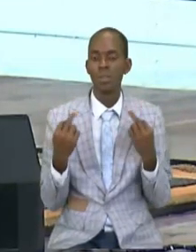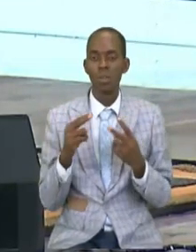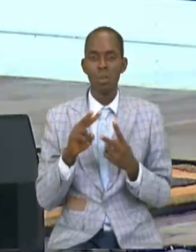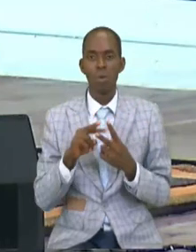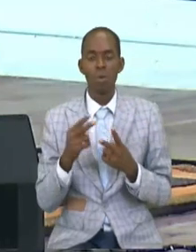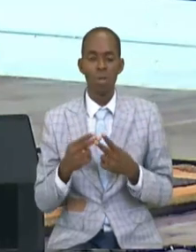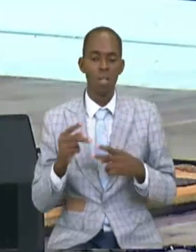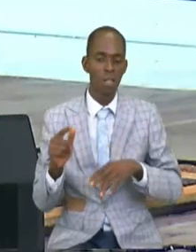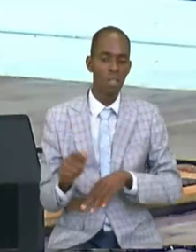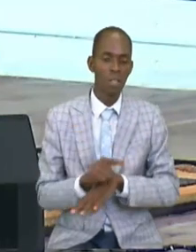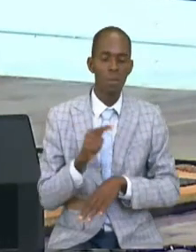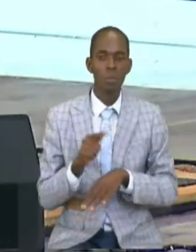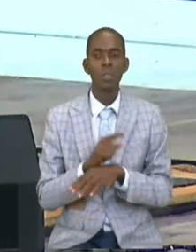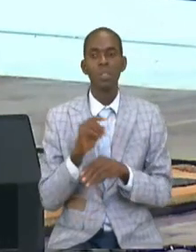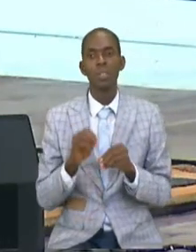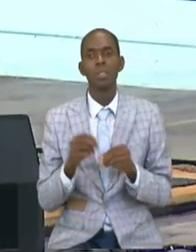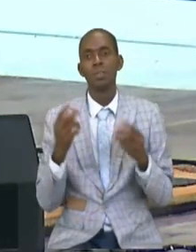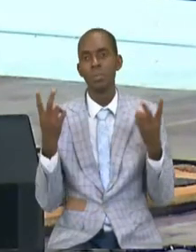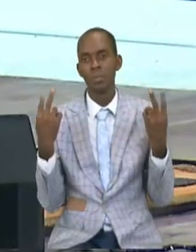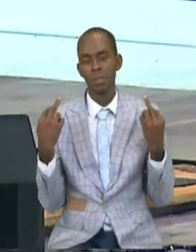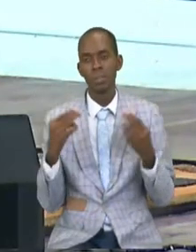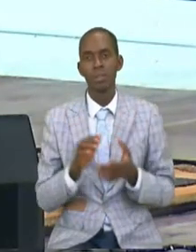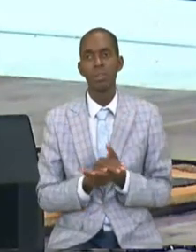ni travaillé en vain.